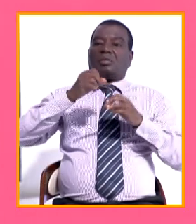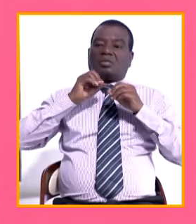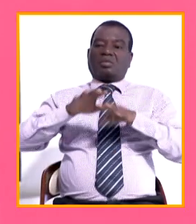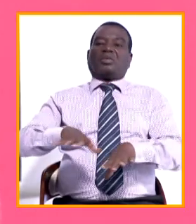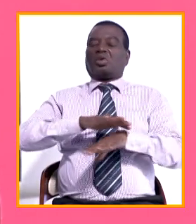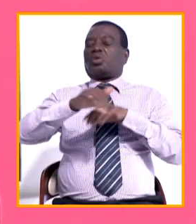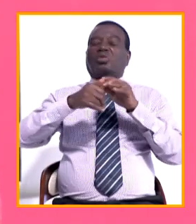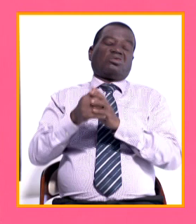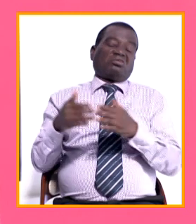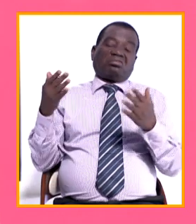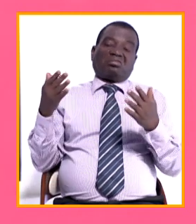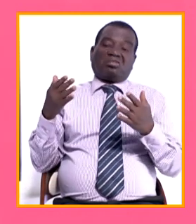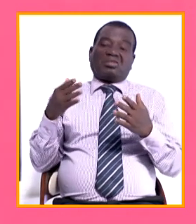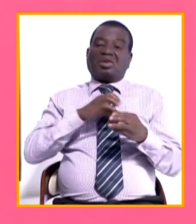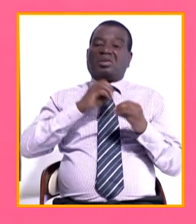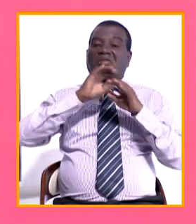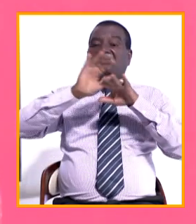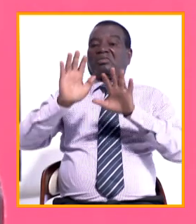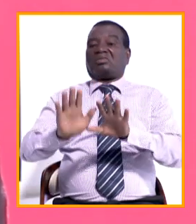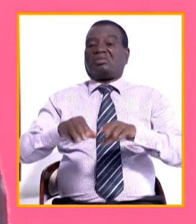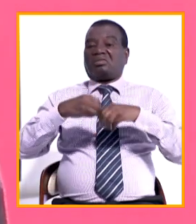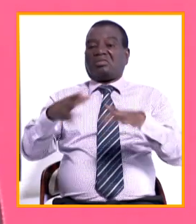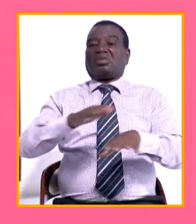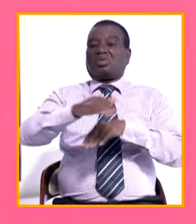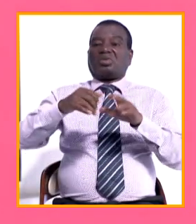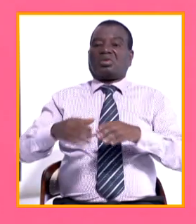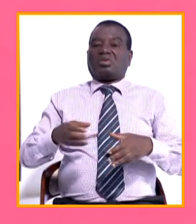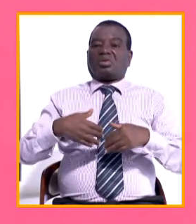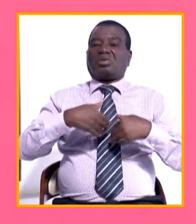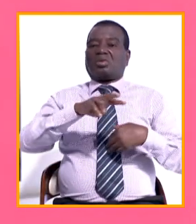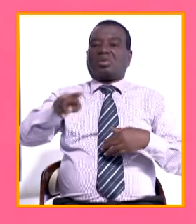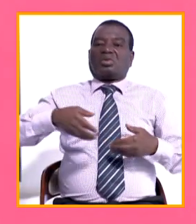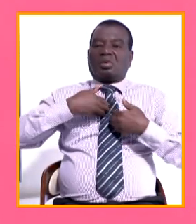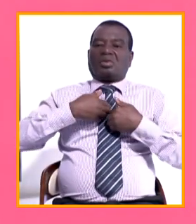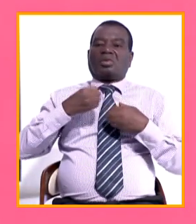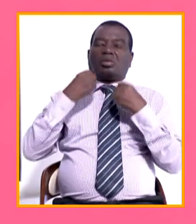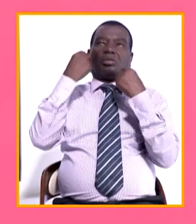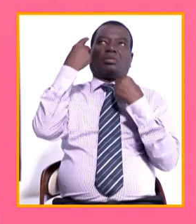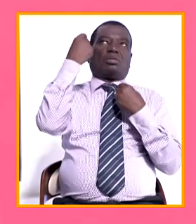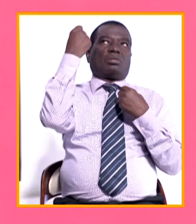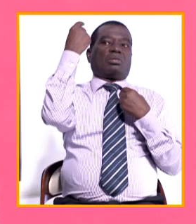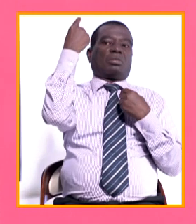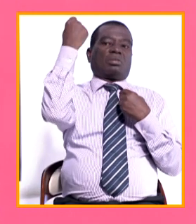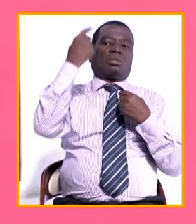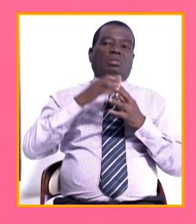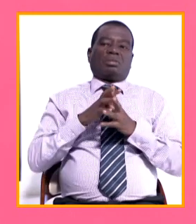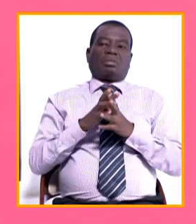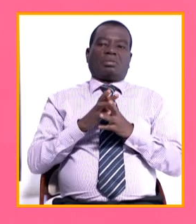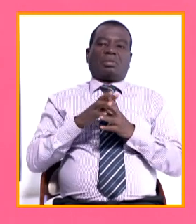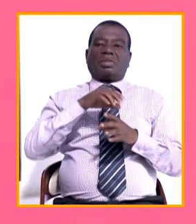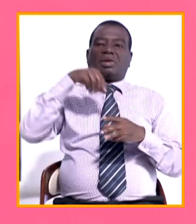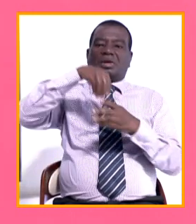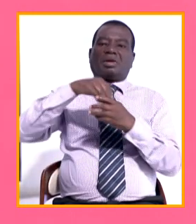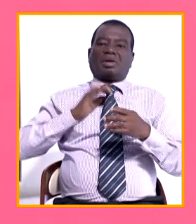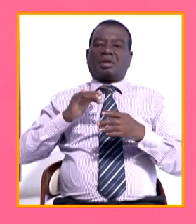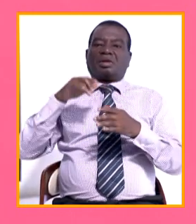sens. Et vous perdez tout ce que vous avez comme rêve. Et dans ces